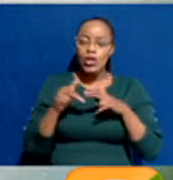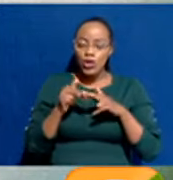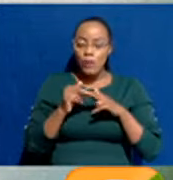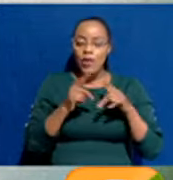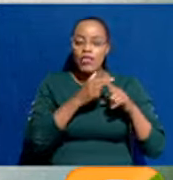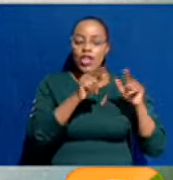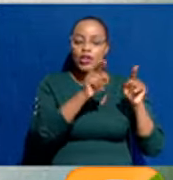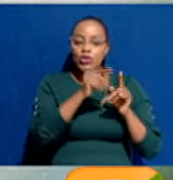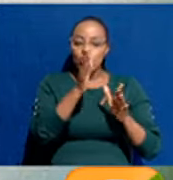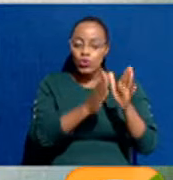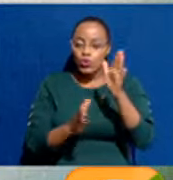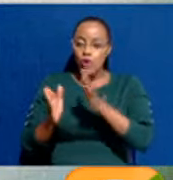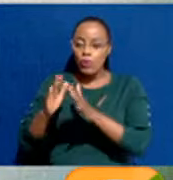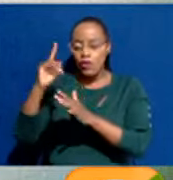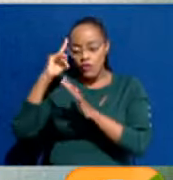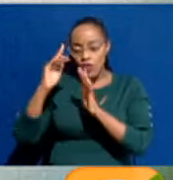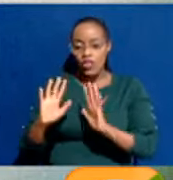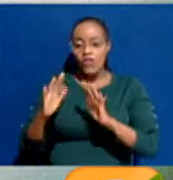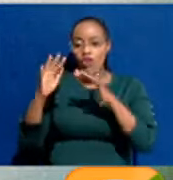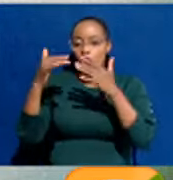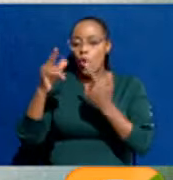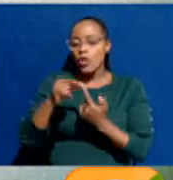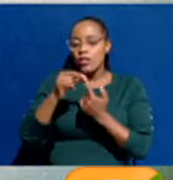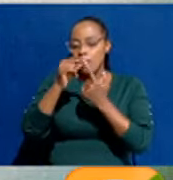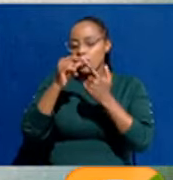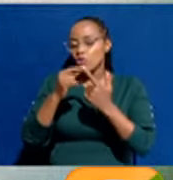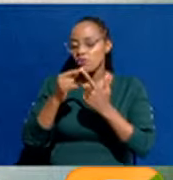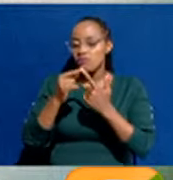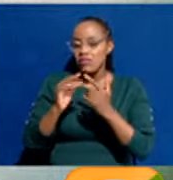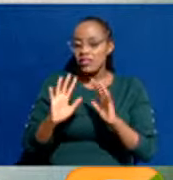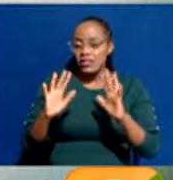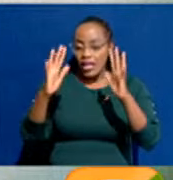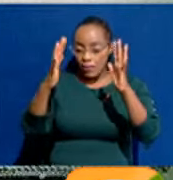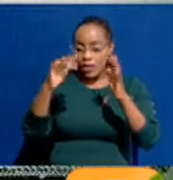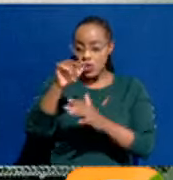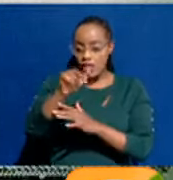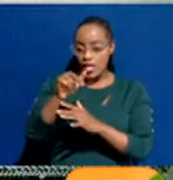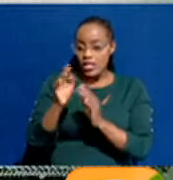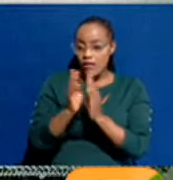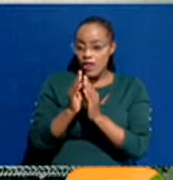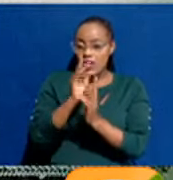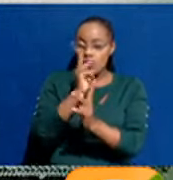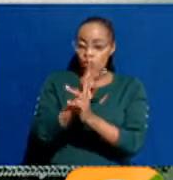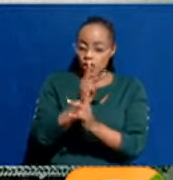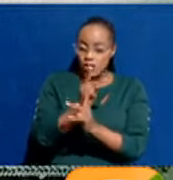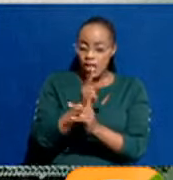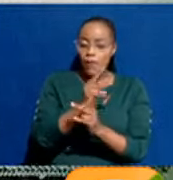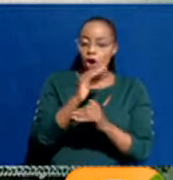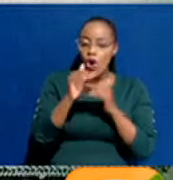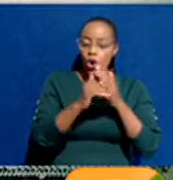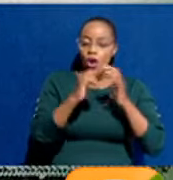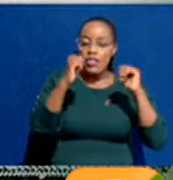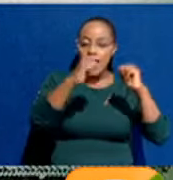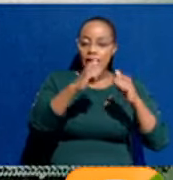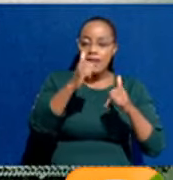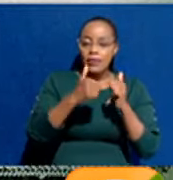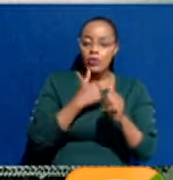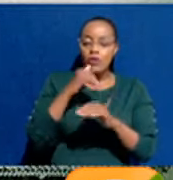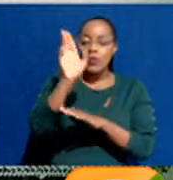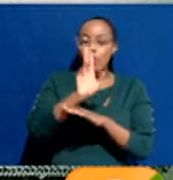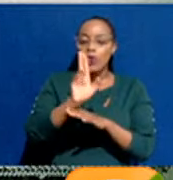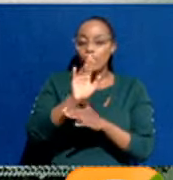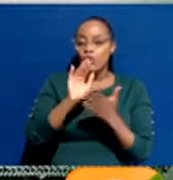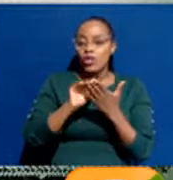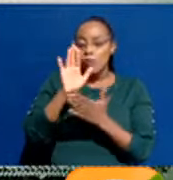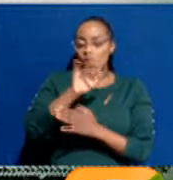na kujiandaa kwa sherehe au karamu muhimu. Katika ukumbi wa kuhifadhi maelewano nao ulitumika sana